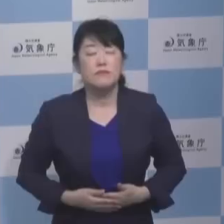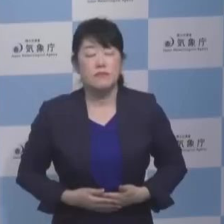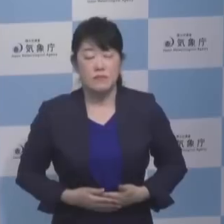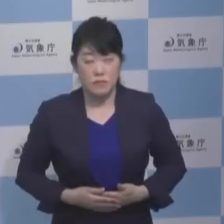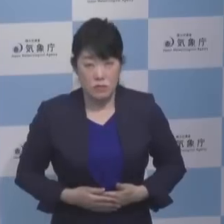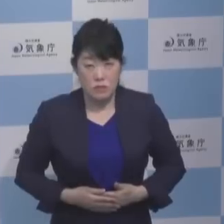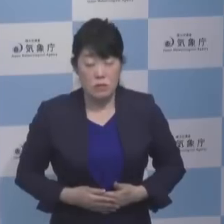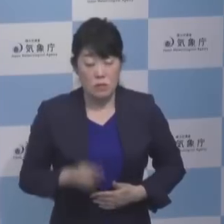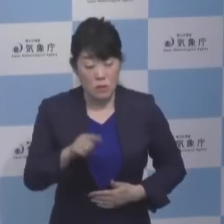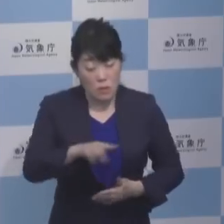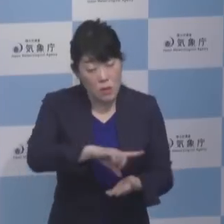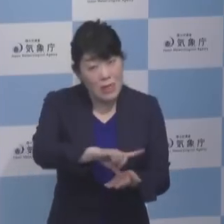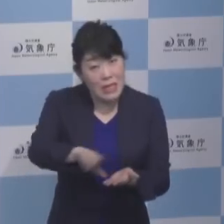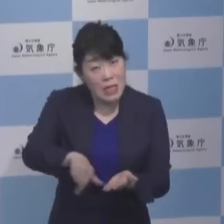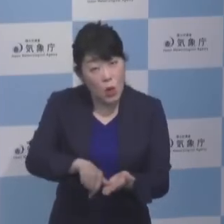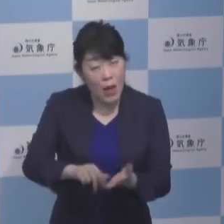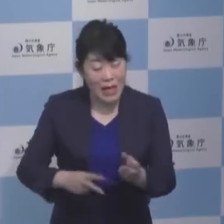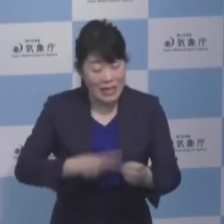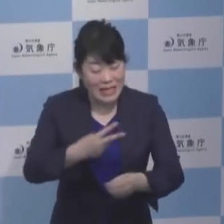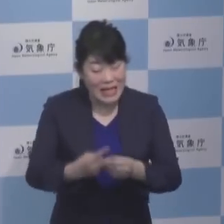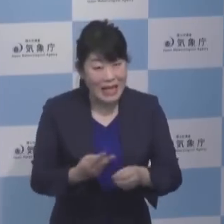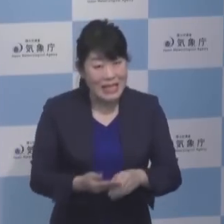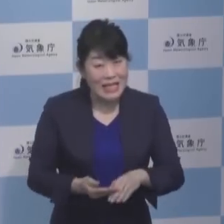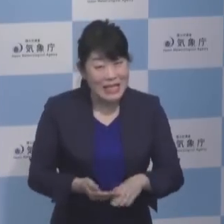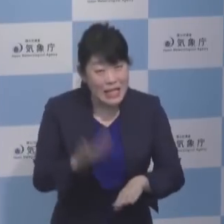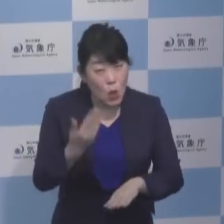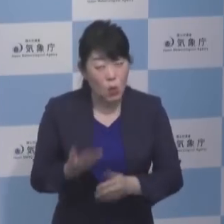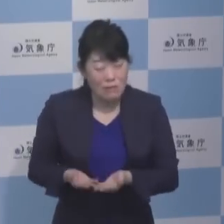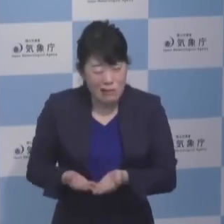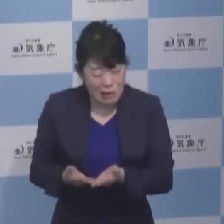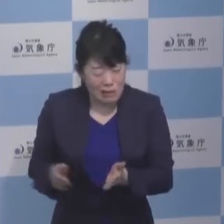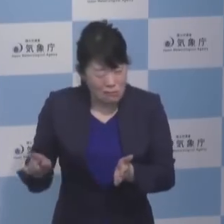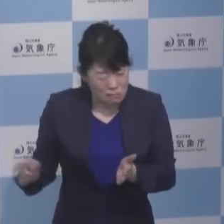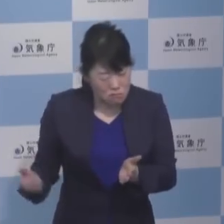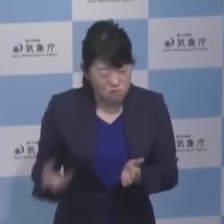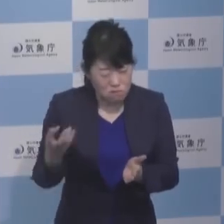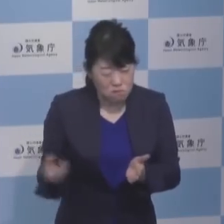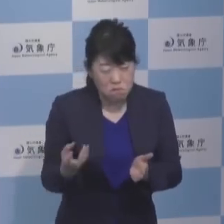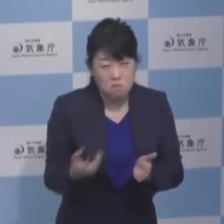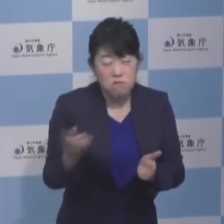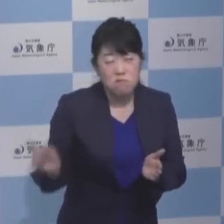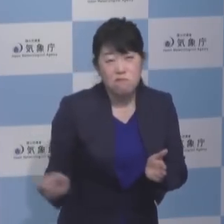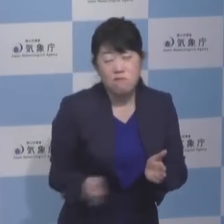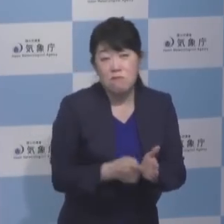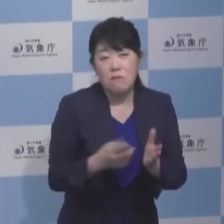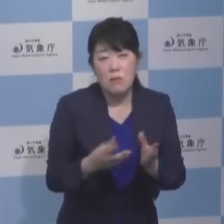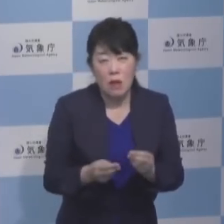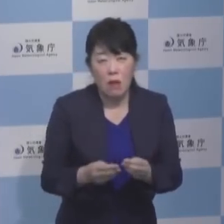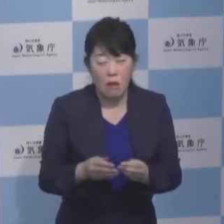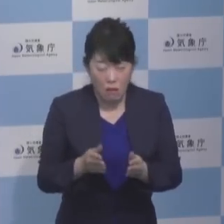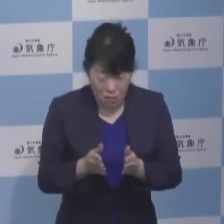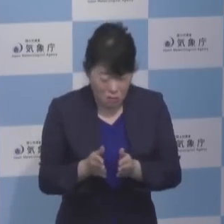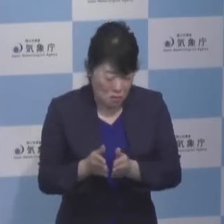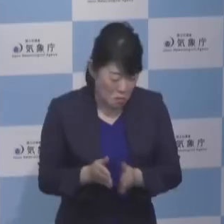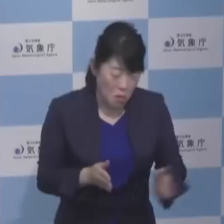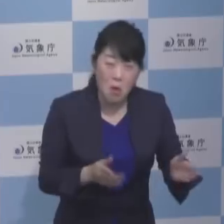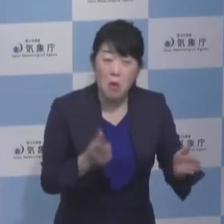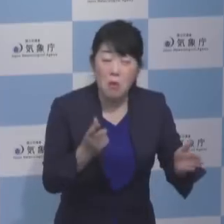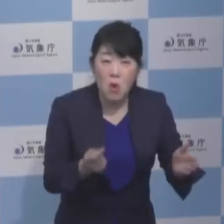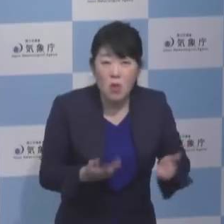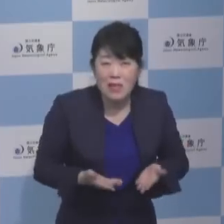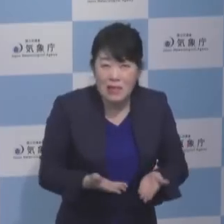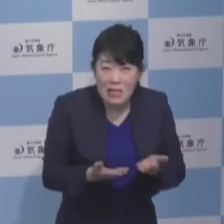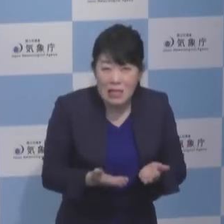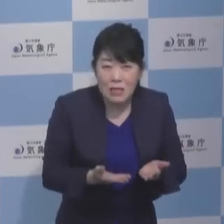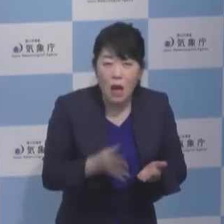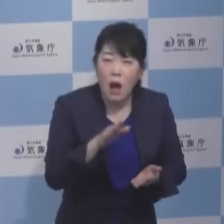では2年以上地震活動が続いており、当面継続することが考えられますので、引き